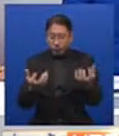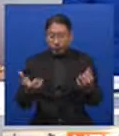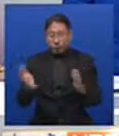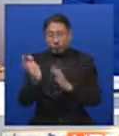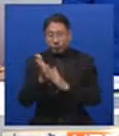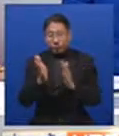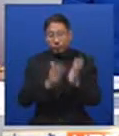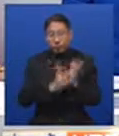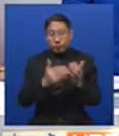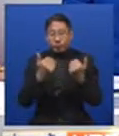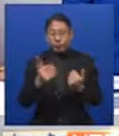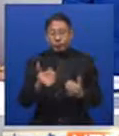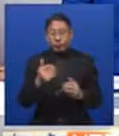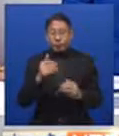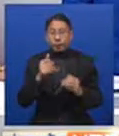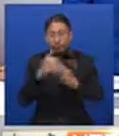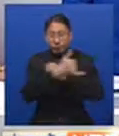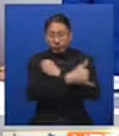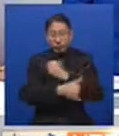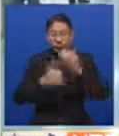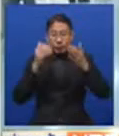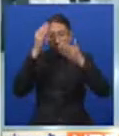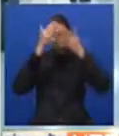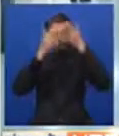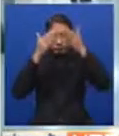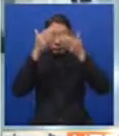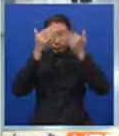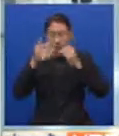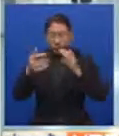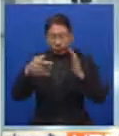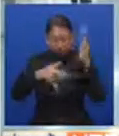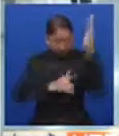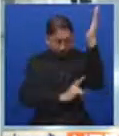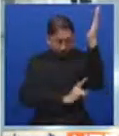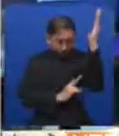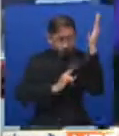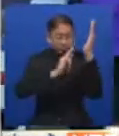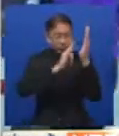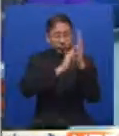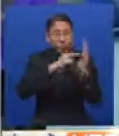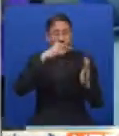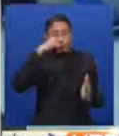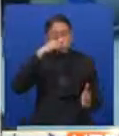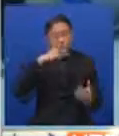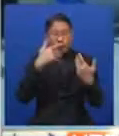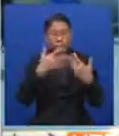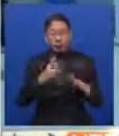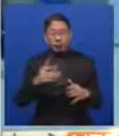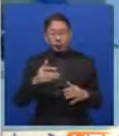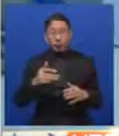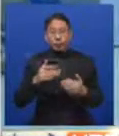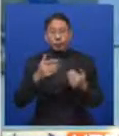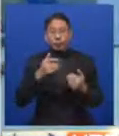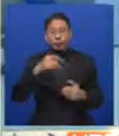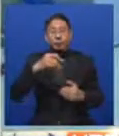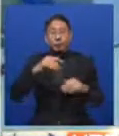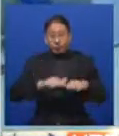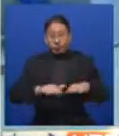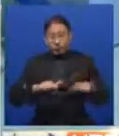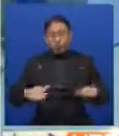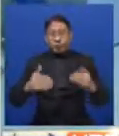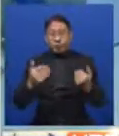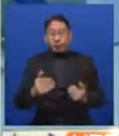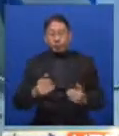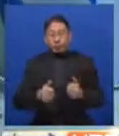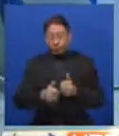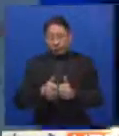รุ่นเยาว์นานาชาติค่ะที่ประเทศมาเลเซียเดินทางกลับถึงประเทศไทยแล้วค่ะที่นักเรียนไทยที่ชนะเลิศการประกวดสิ่งประดิษฐ์วิทยาศาสตร์รุ่นเยาว์